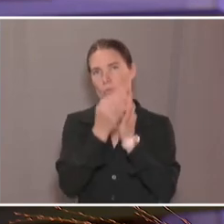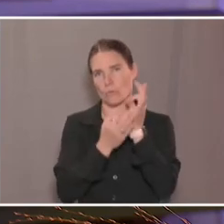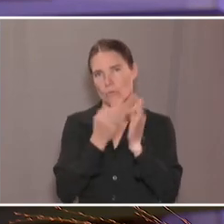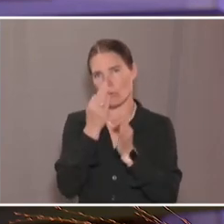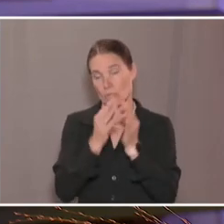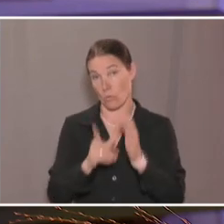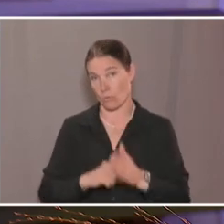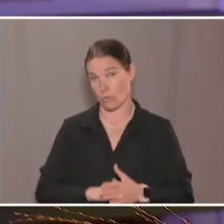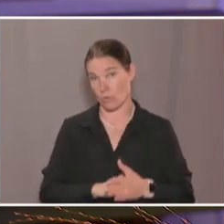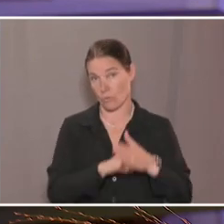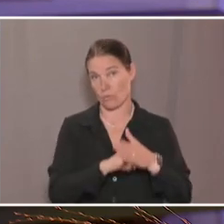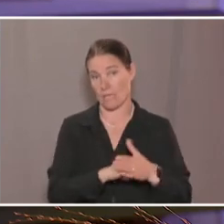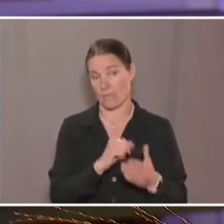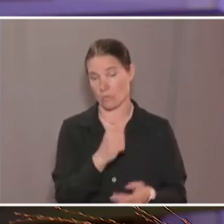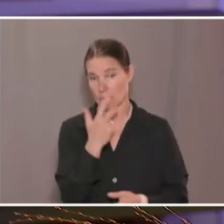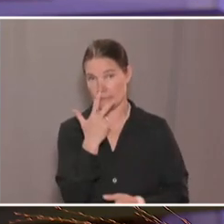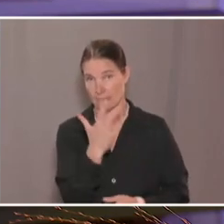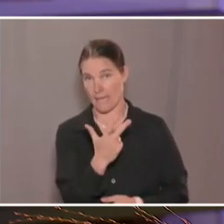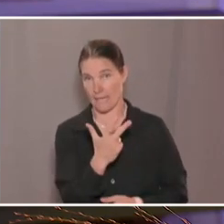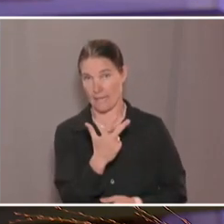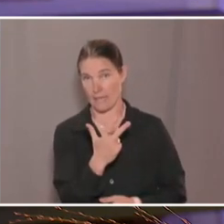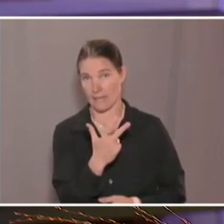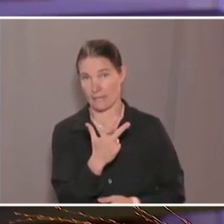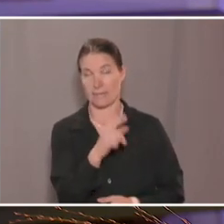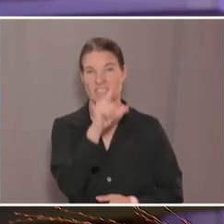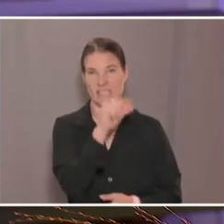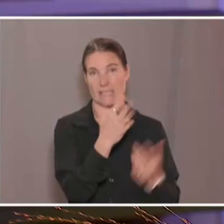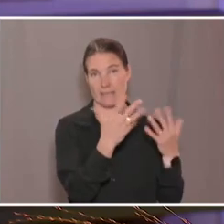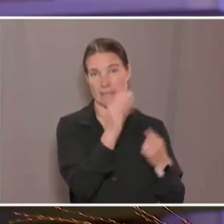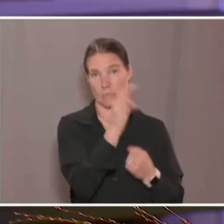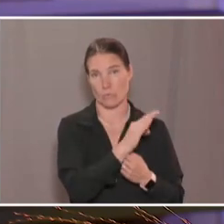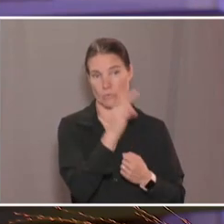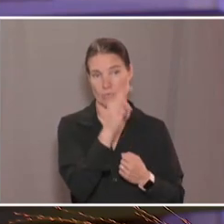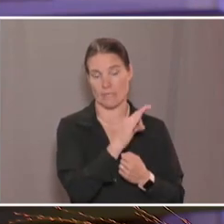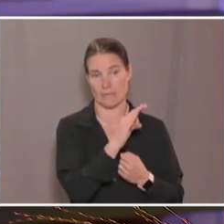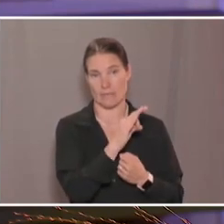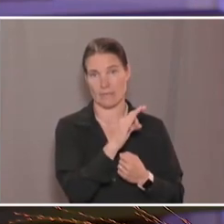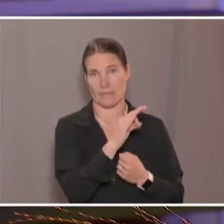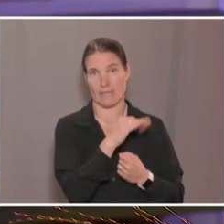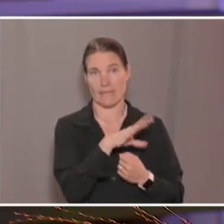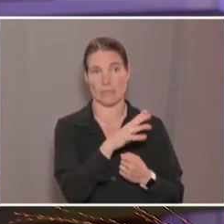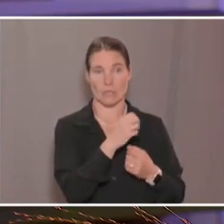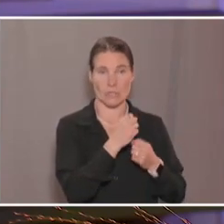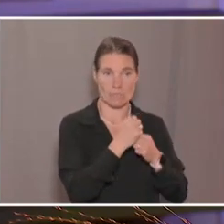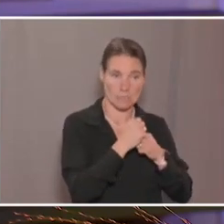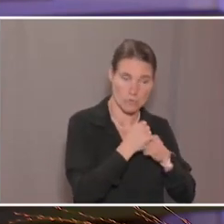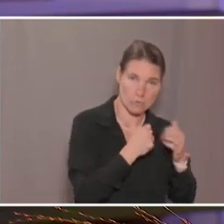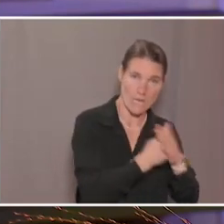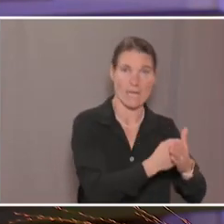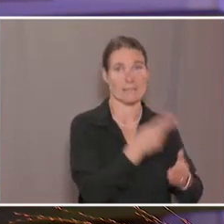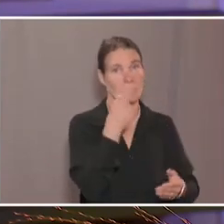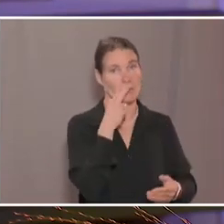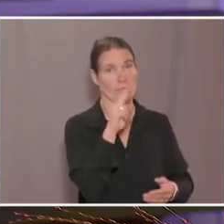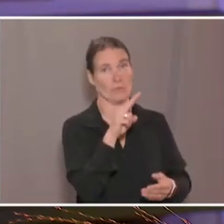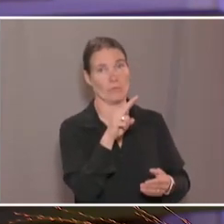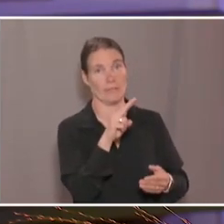unterstützt. Aber nur 3 von ihnen, mithin weniger als 10%, waren darüber hinaus als exponierte